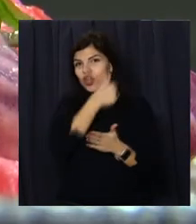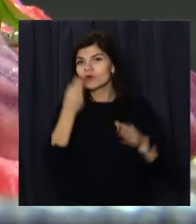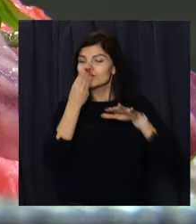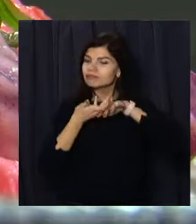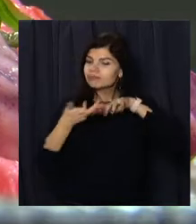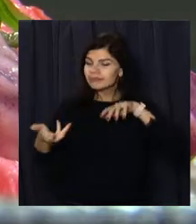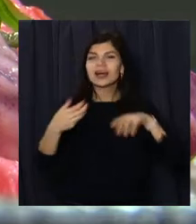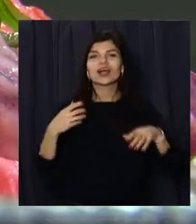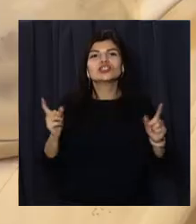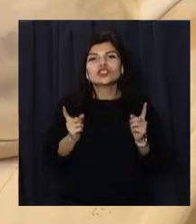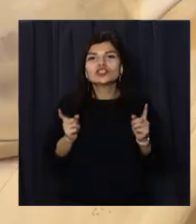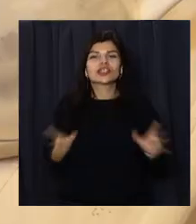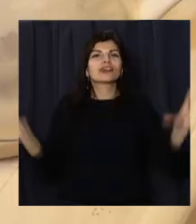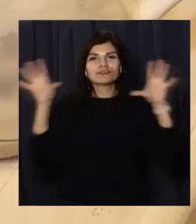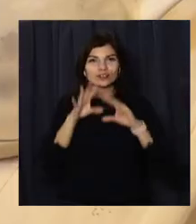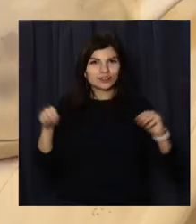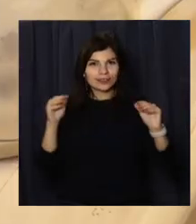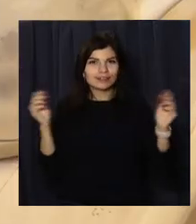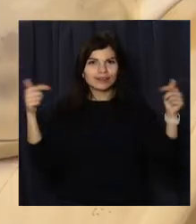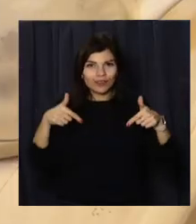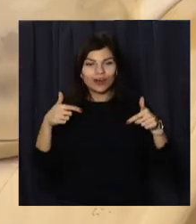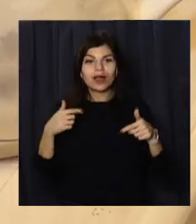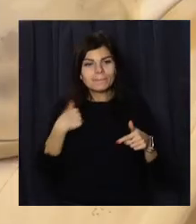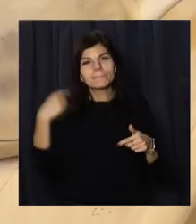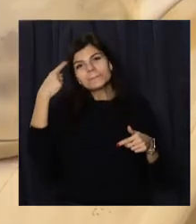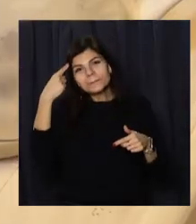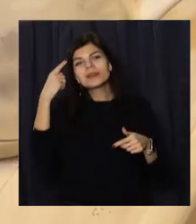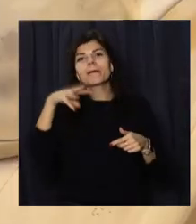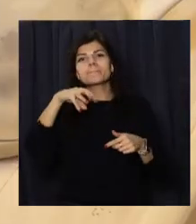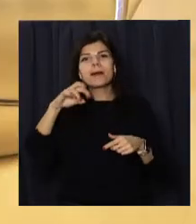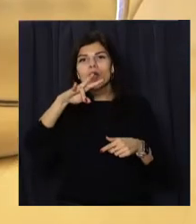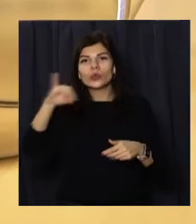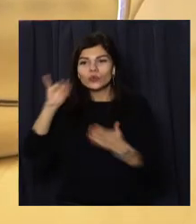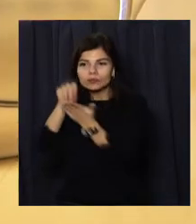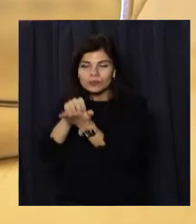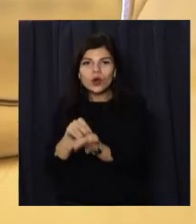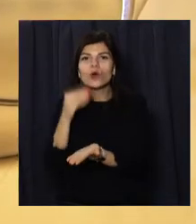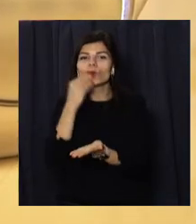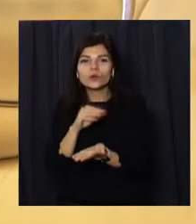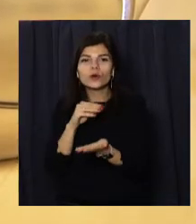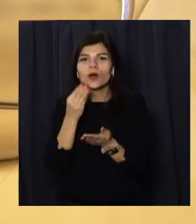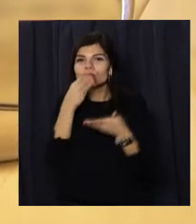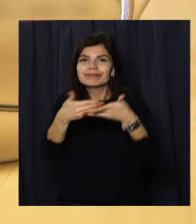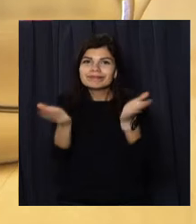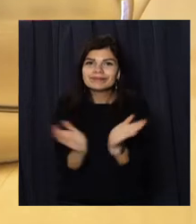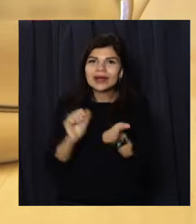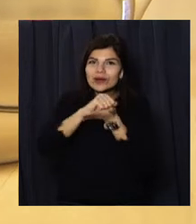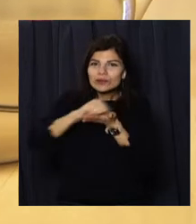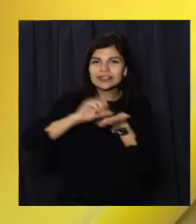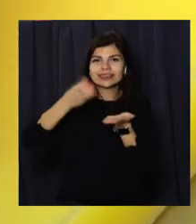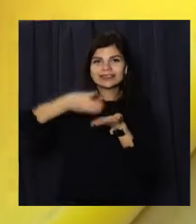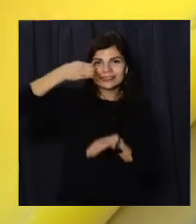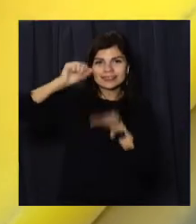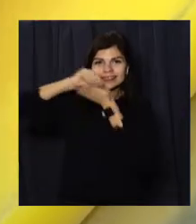фужери. Та при цьому забуваємо про декор столу, а він не менш важливий компонент святкового настрою. Перше, про що треба